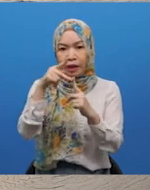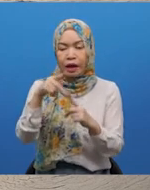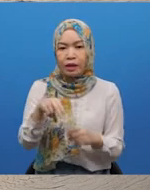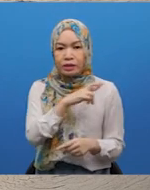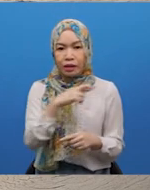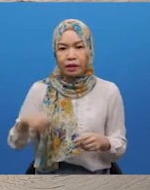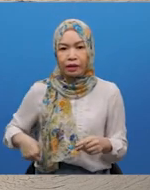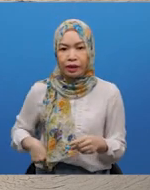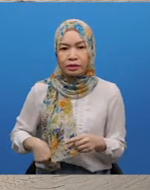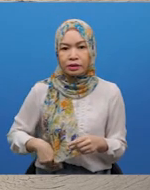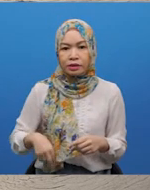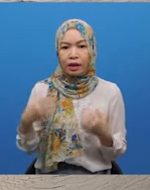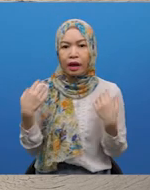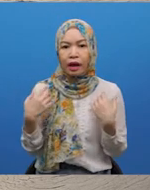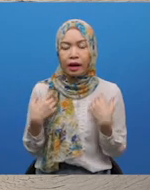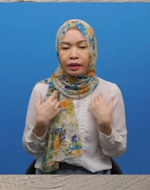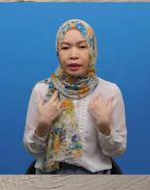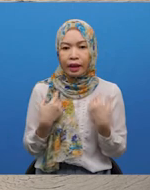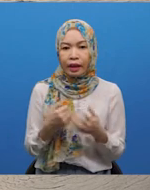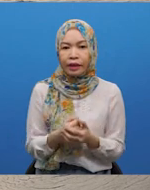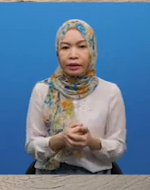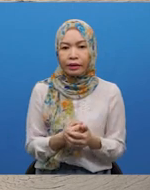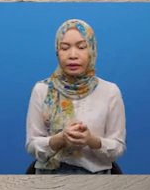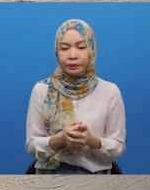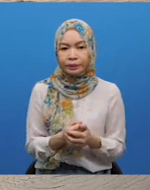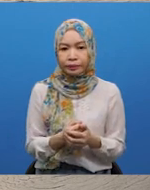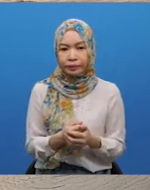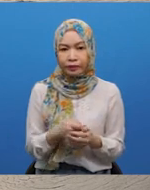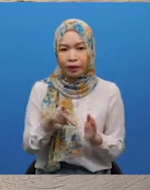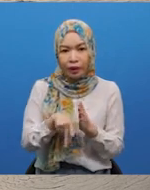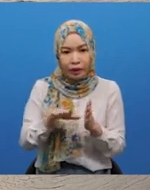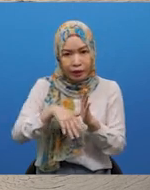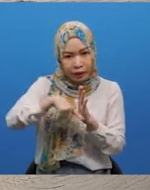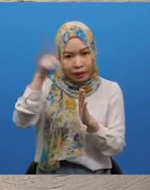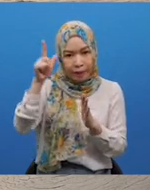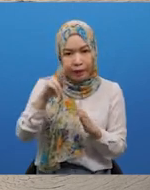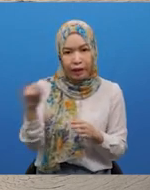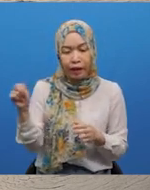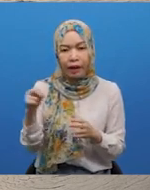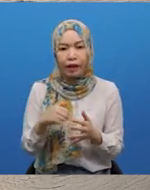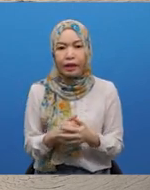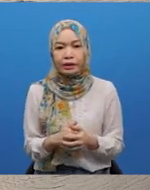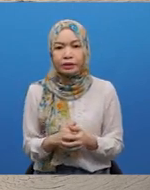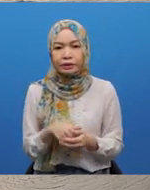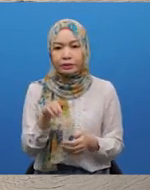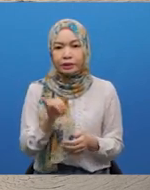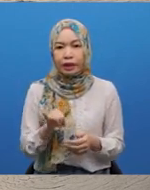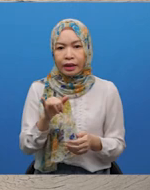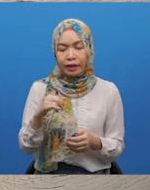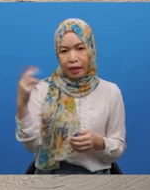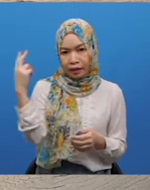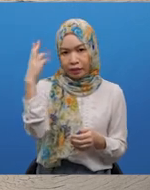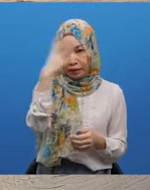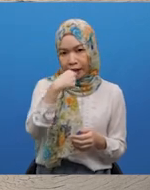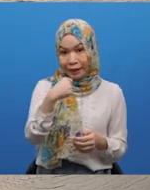Contohnya, Raja Negeri Kembayat digambarkan sebagai seorang yang gagah, tampan, bijaksana